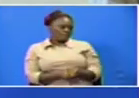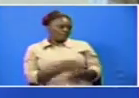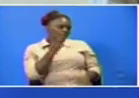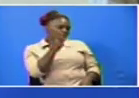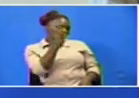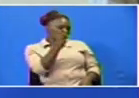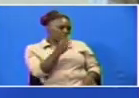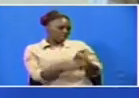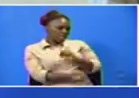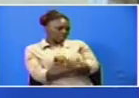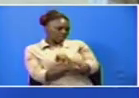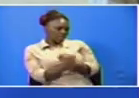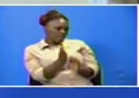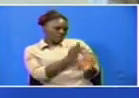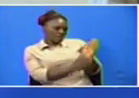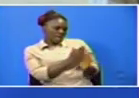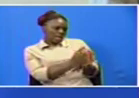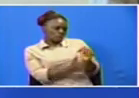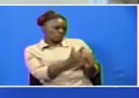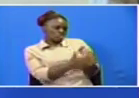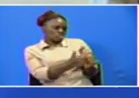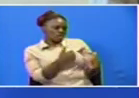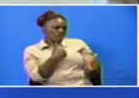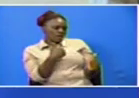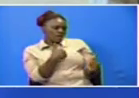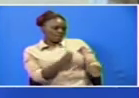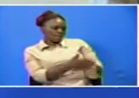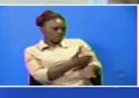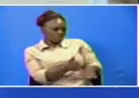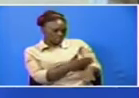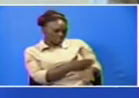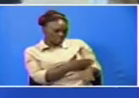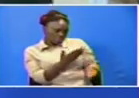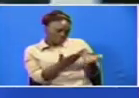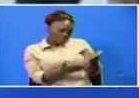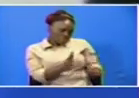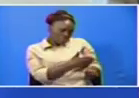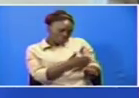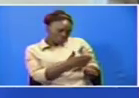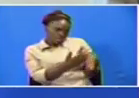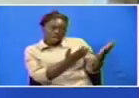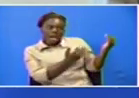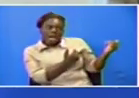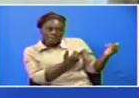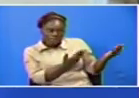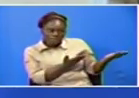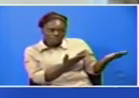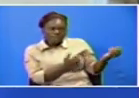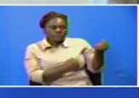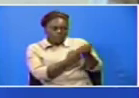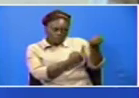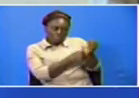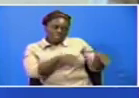labda uweze kutueleza una mipango gani ya kiusanii. Kuna labda nyimbo ambazo umetayarisha ambazo mafanzu wako wanaweza